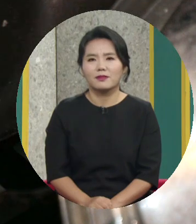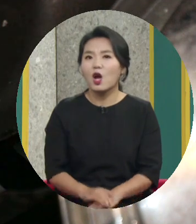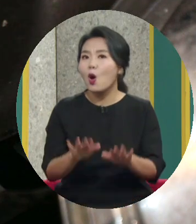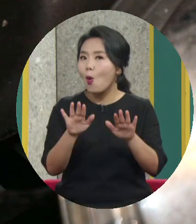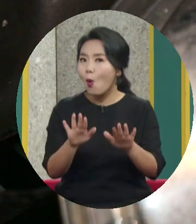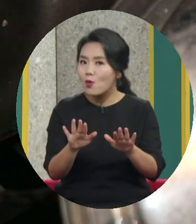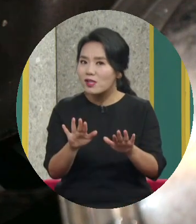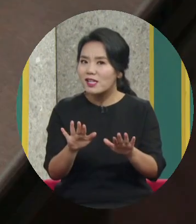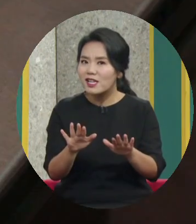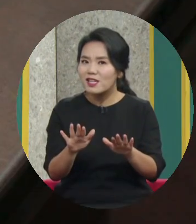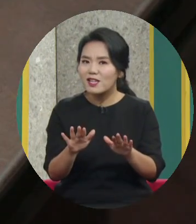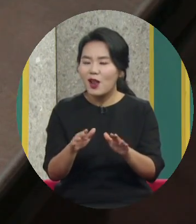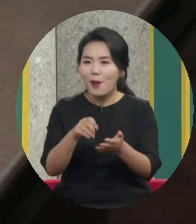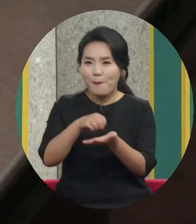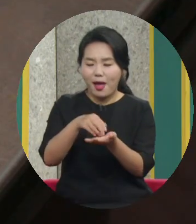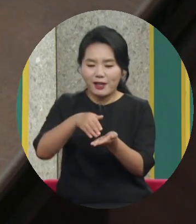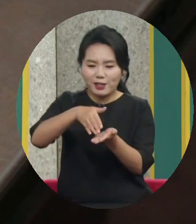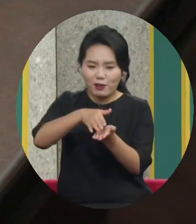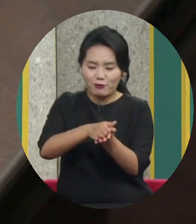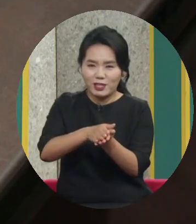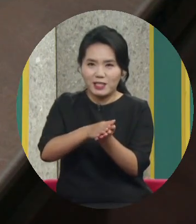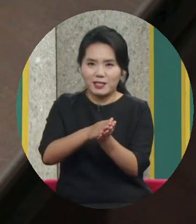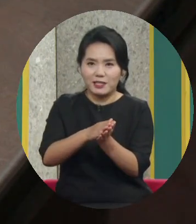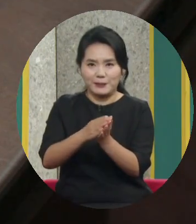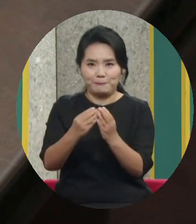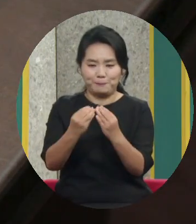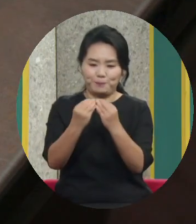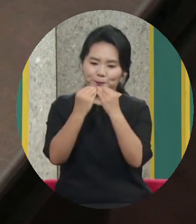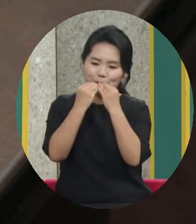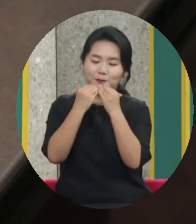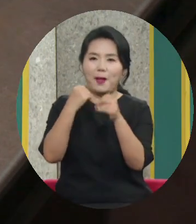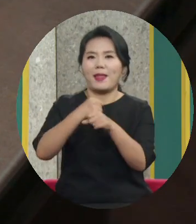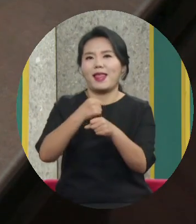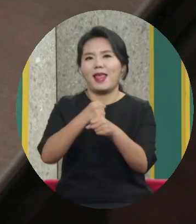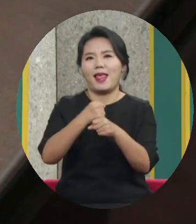오늘은 샌드위치를 만들어 볼 참입니다.